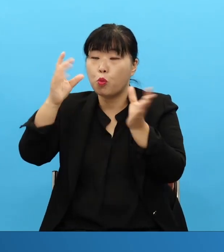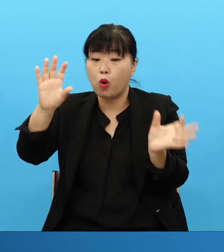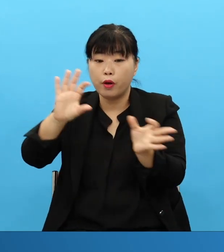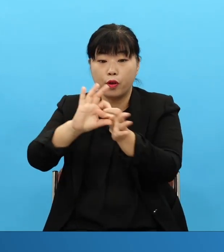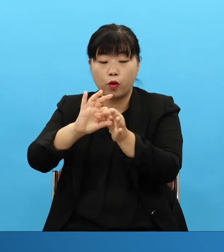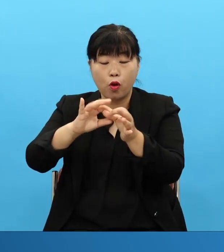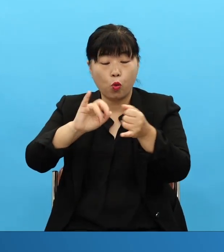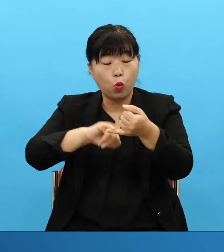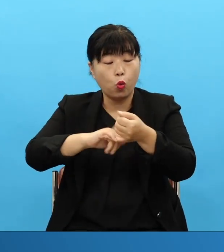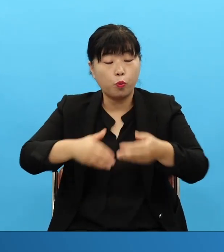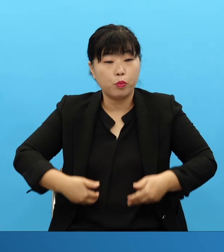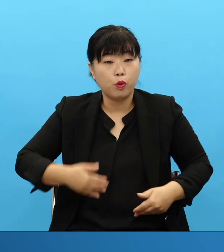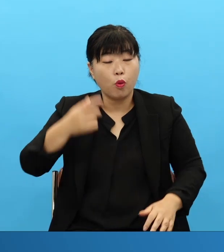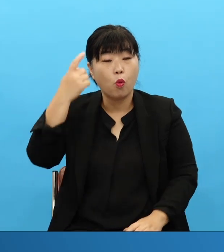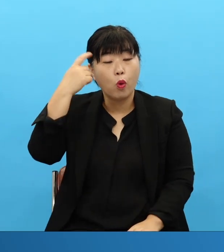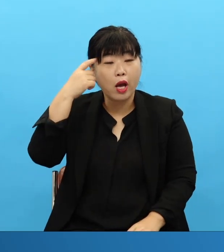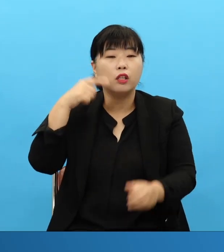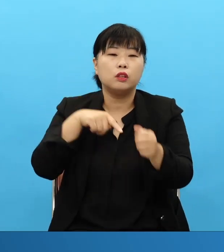아주 중요한